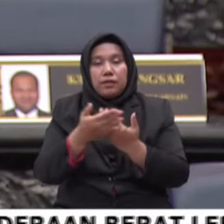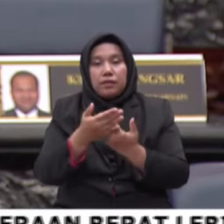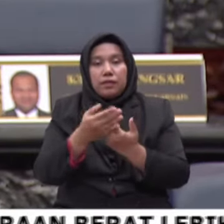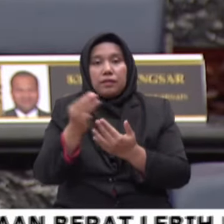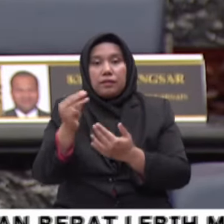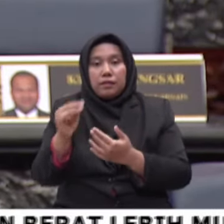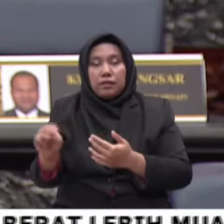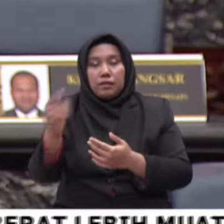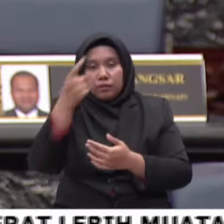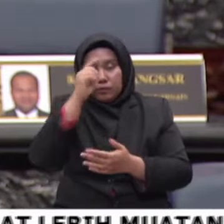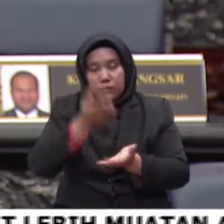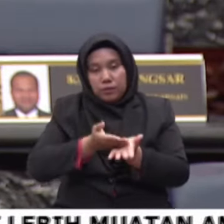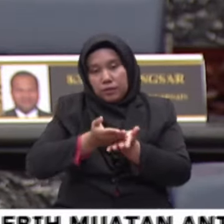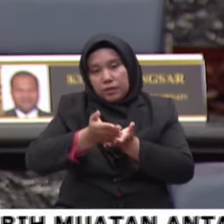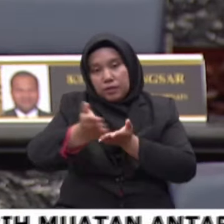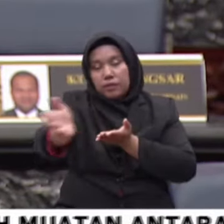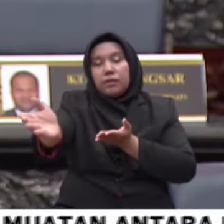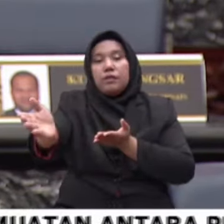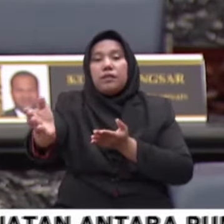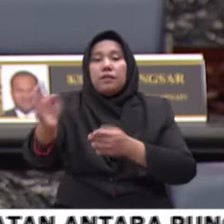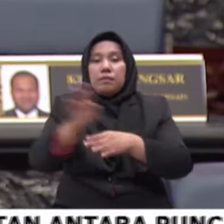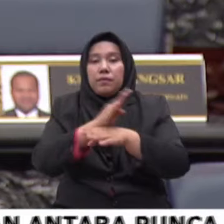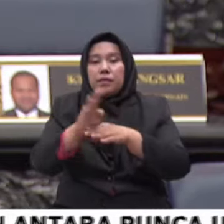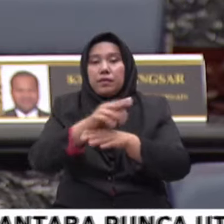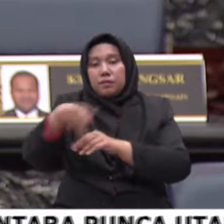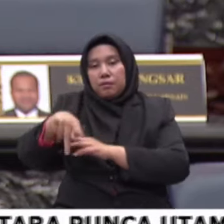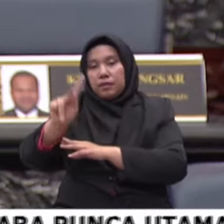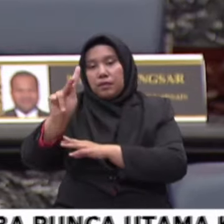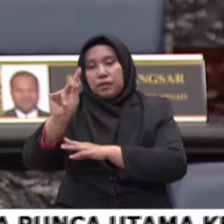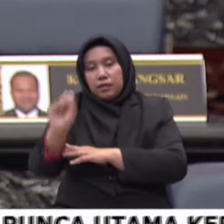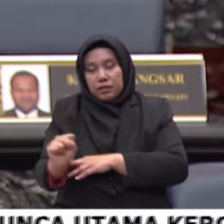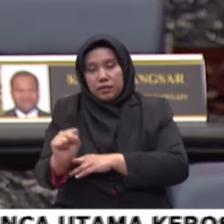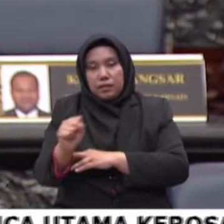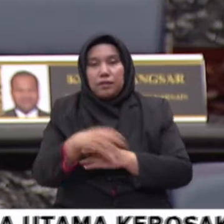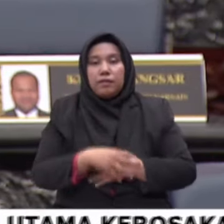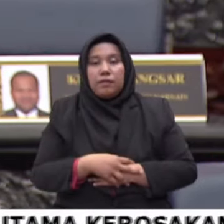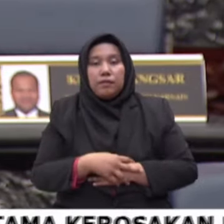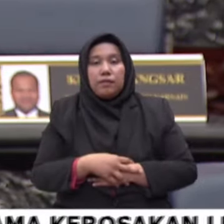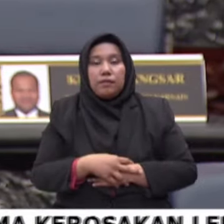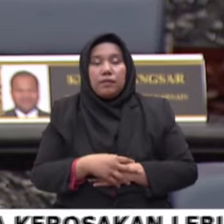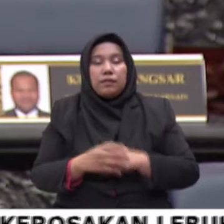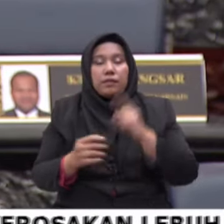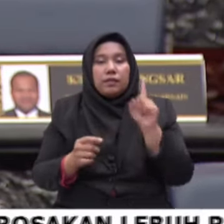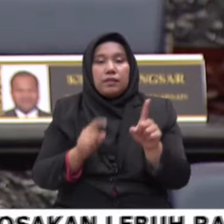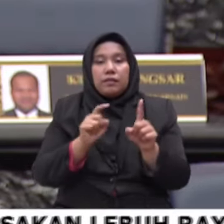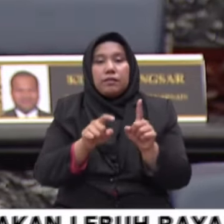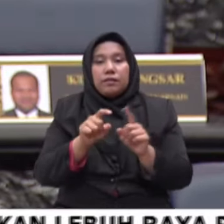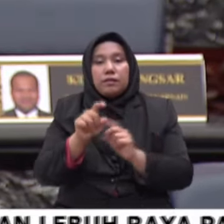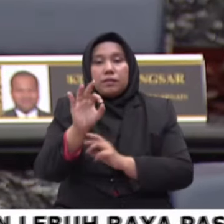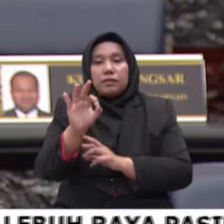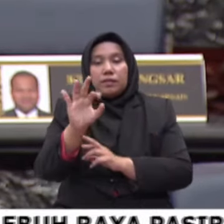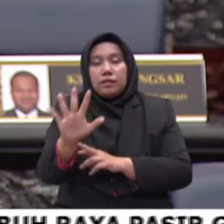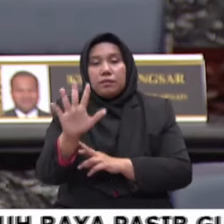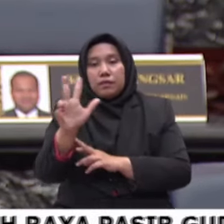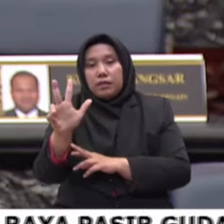untuk menguruskan perniagaan PKS mereka. Yang seterusnya 19535